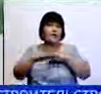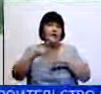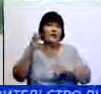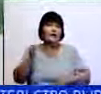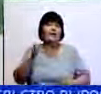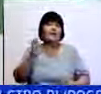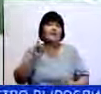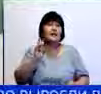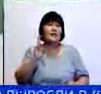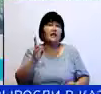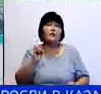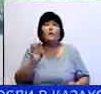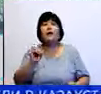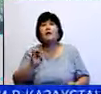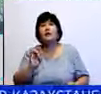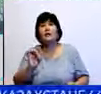хозяйства Саркебатар.